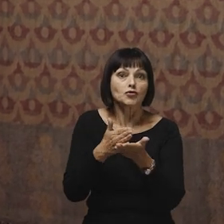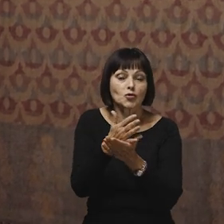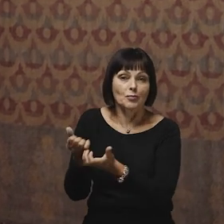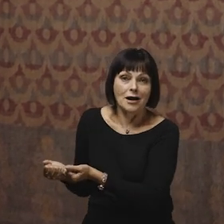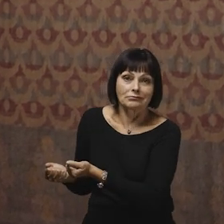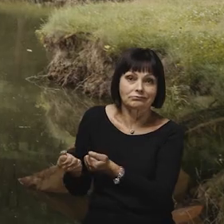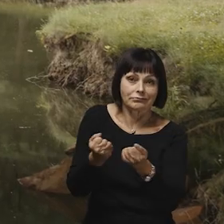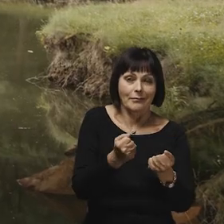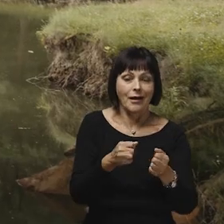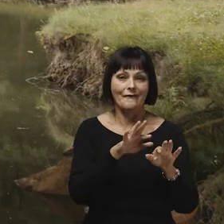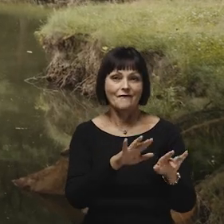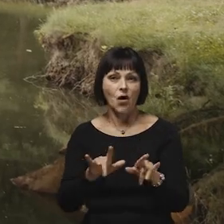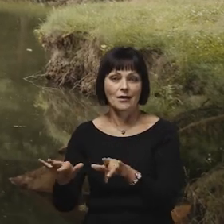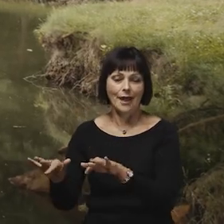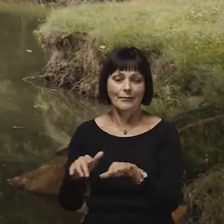stawiała instrument.